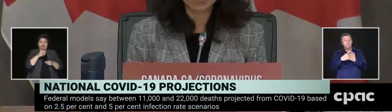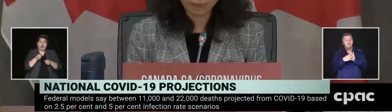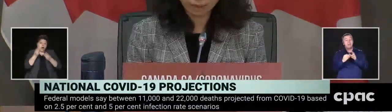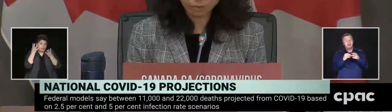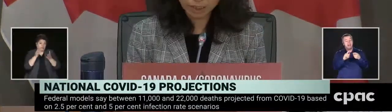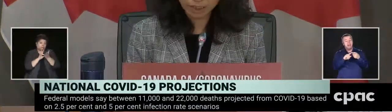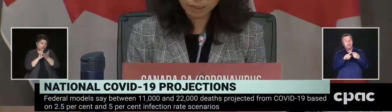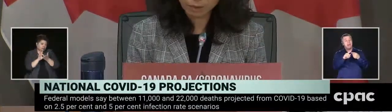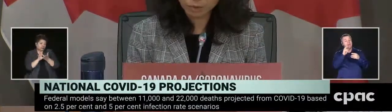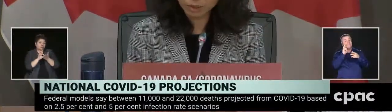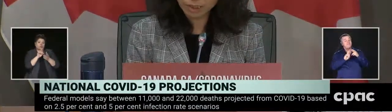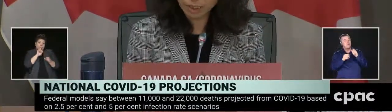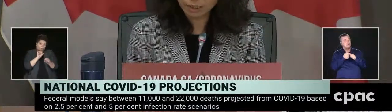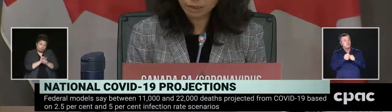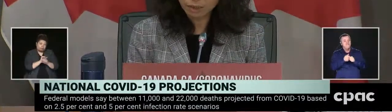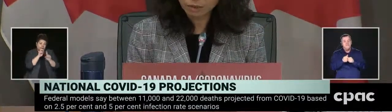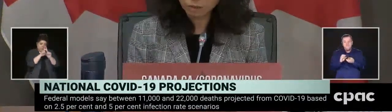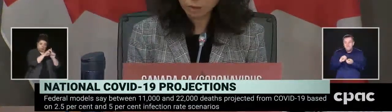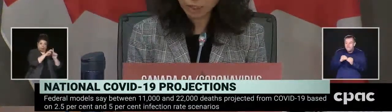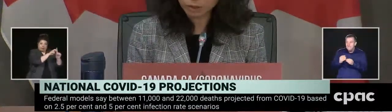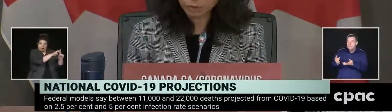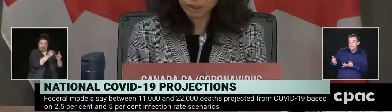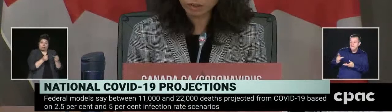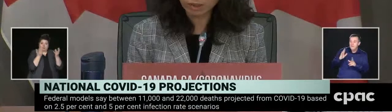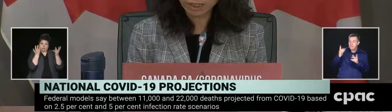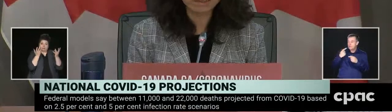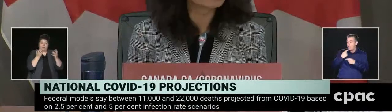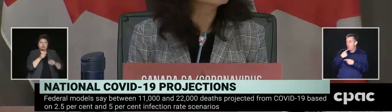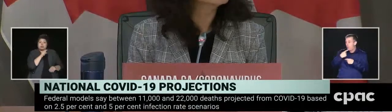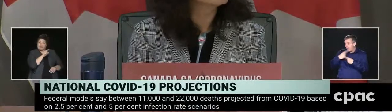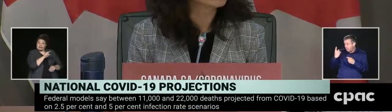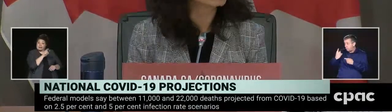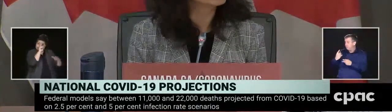Our forecast predicts that we will see from about